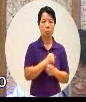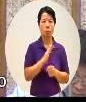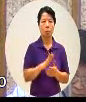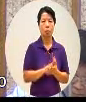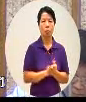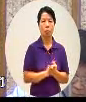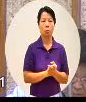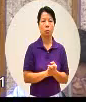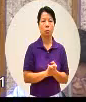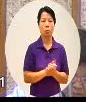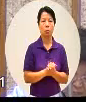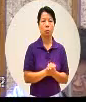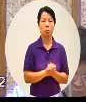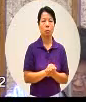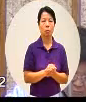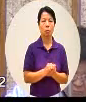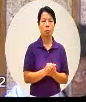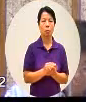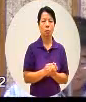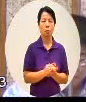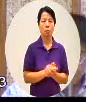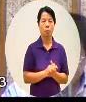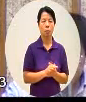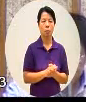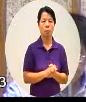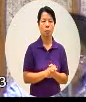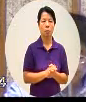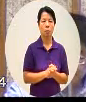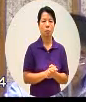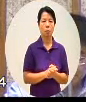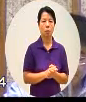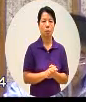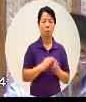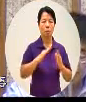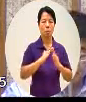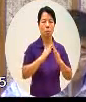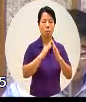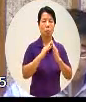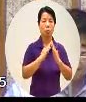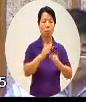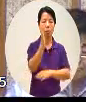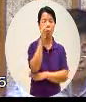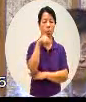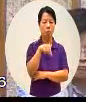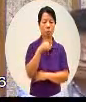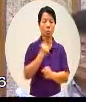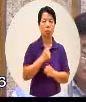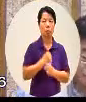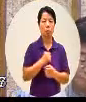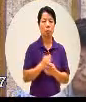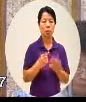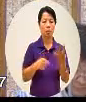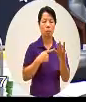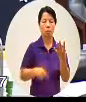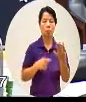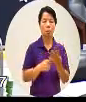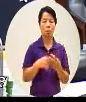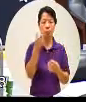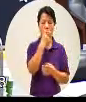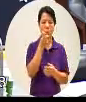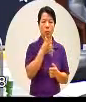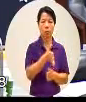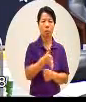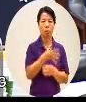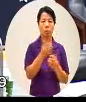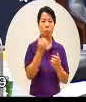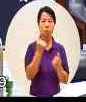作啊？ 拢伫迄个咱起户， 伫起户。 你是说这四位顾问都在市府